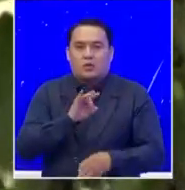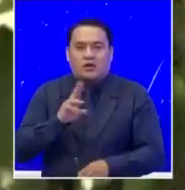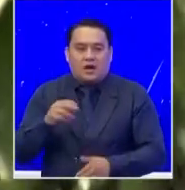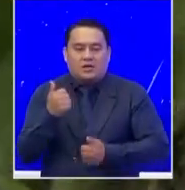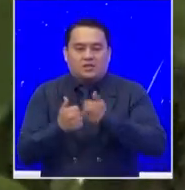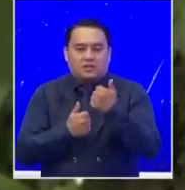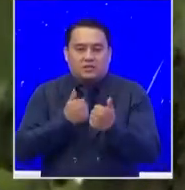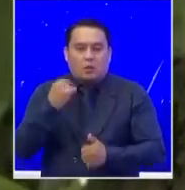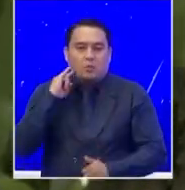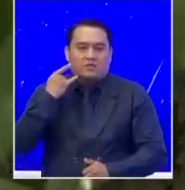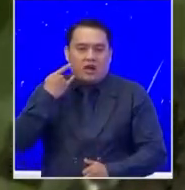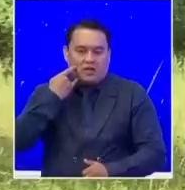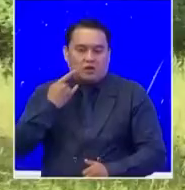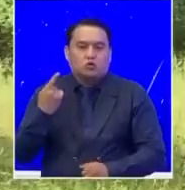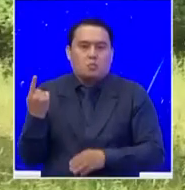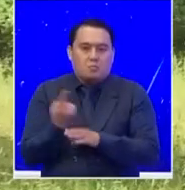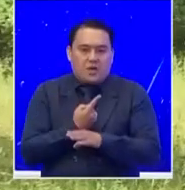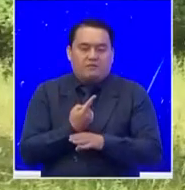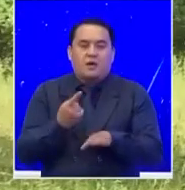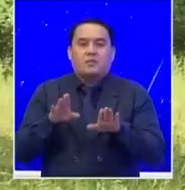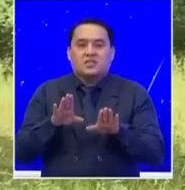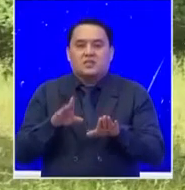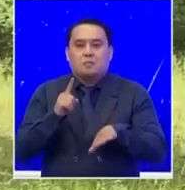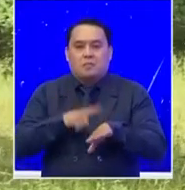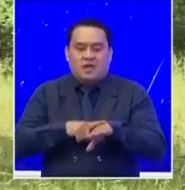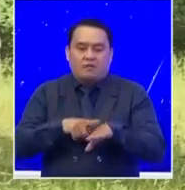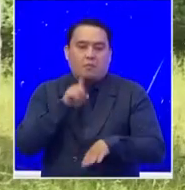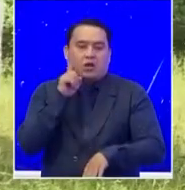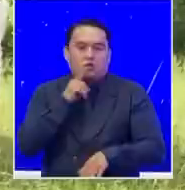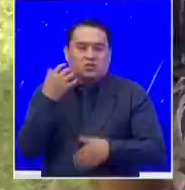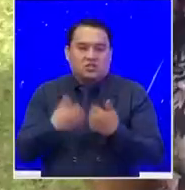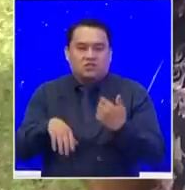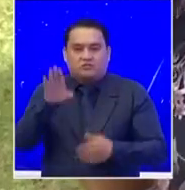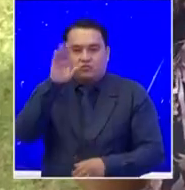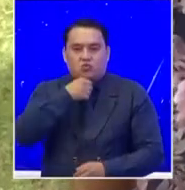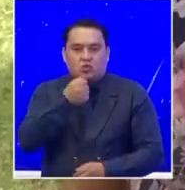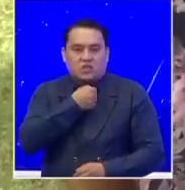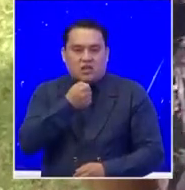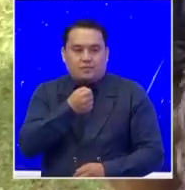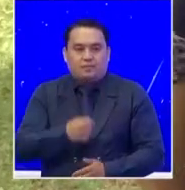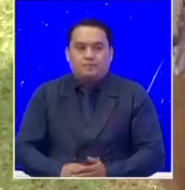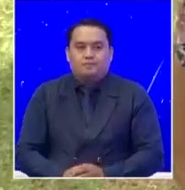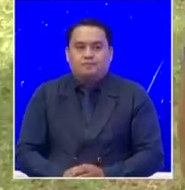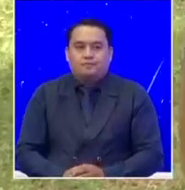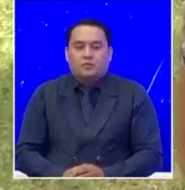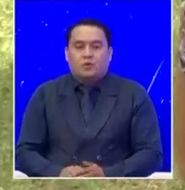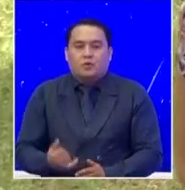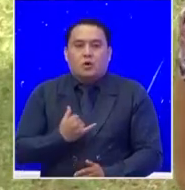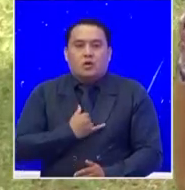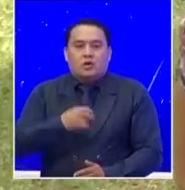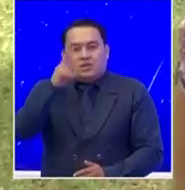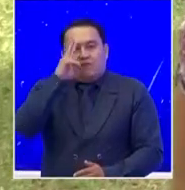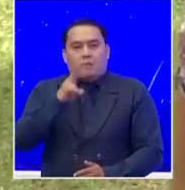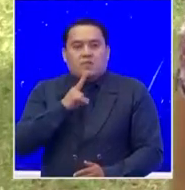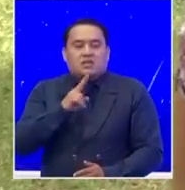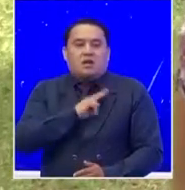стартов в Павлодаре. Отметим, в 1-м круге они заняли 1-е место среди молодежи и взрослых. В связи с карантином мы потеряли 2 месяца